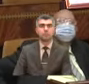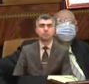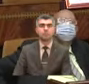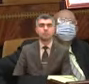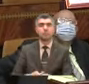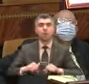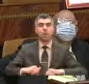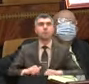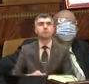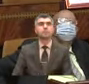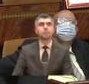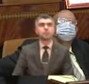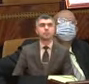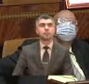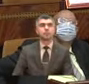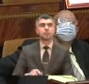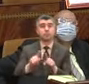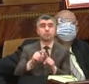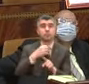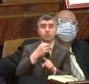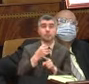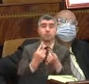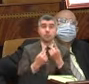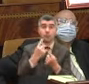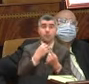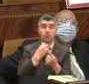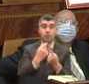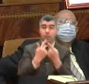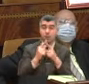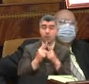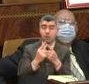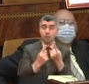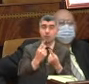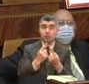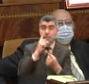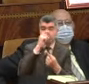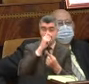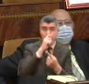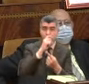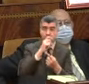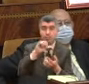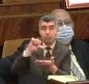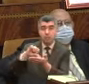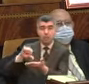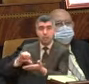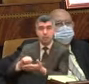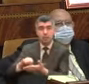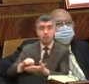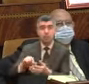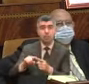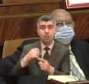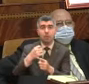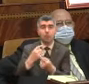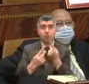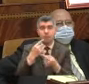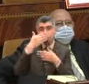السيد الوزير، نريد أن نثير انتباهكم مرة أخرى للمخاطر التي تهدد بعض المناطق الرطبة